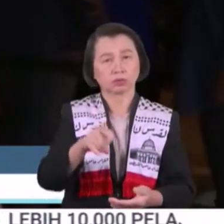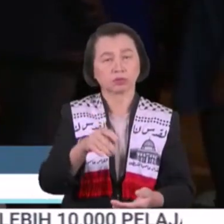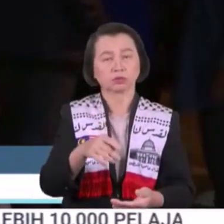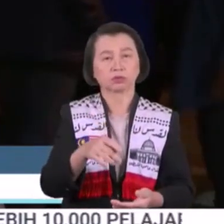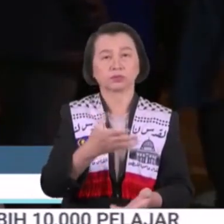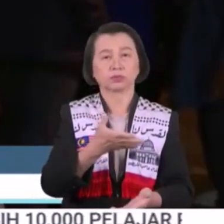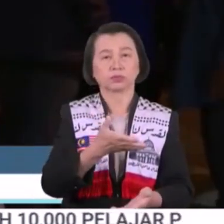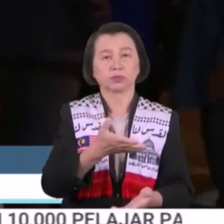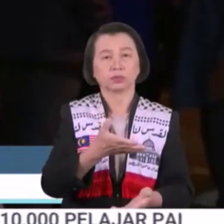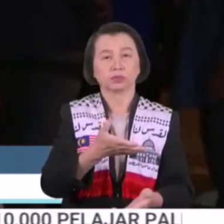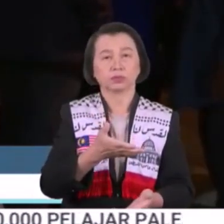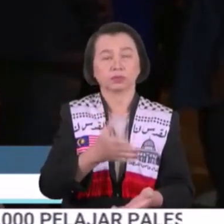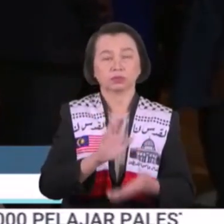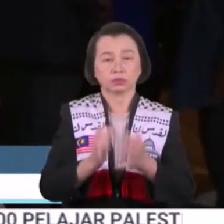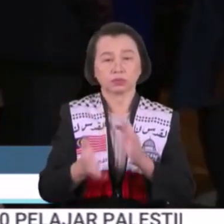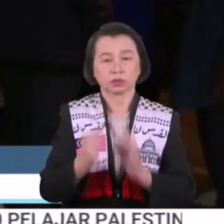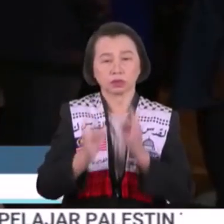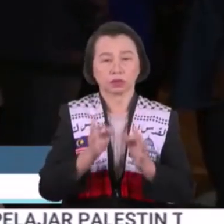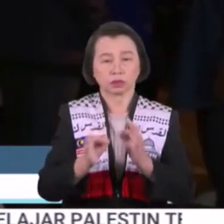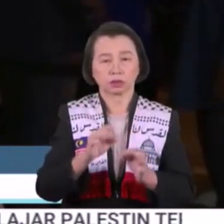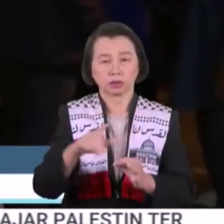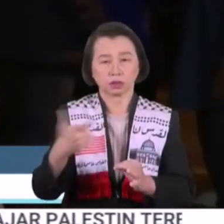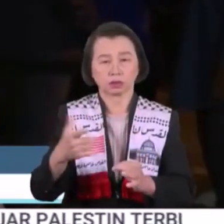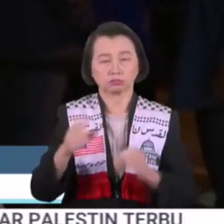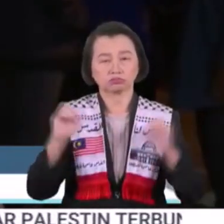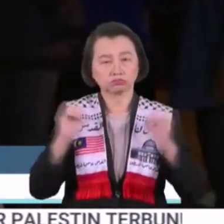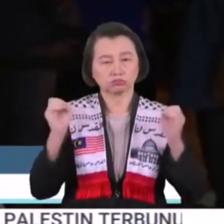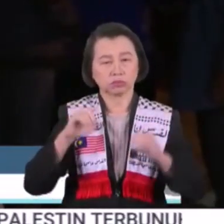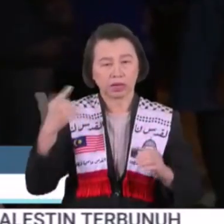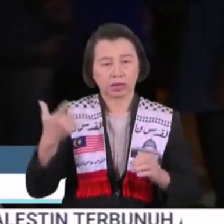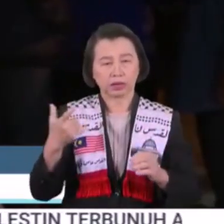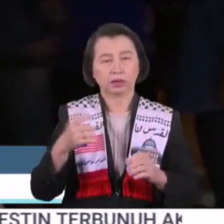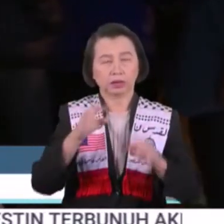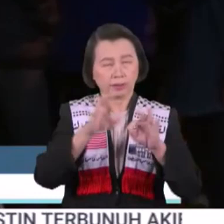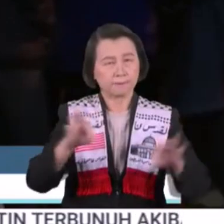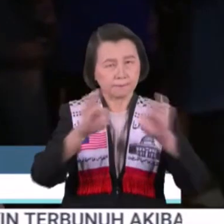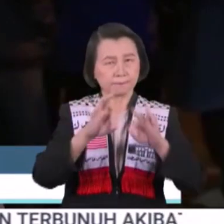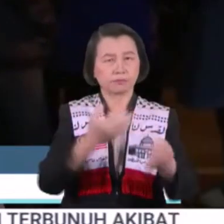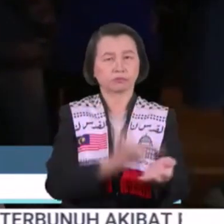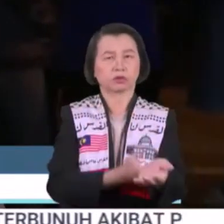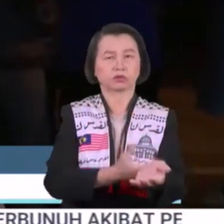lah. Jadi kalau itu tak ada lah. Utama sekali ya.